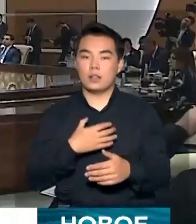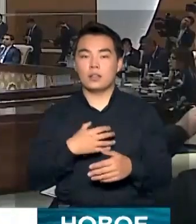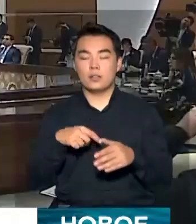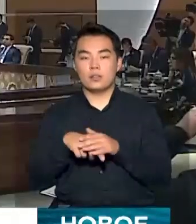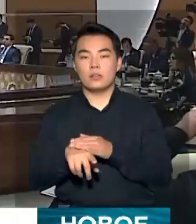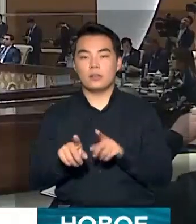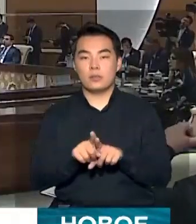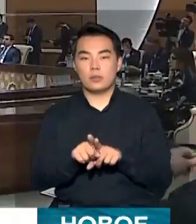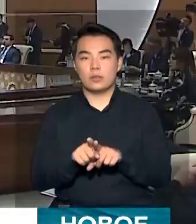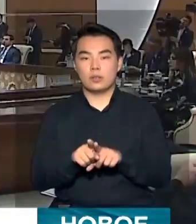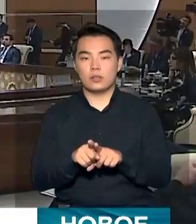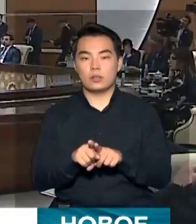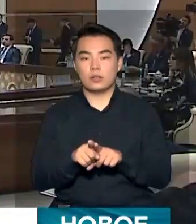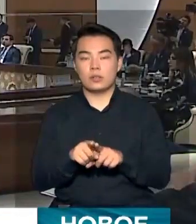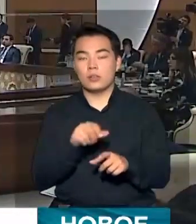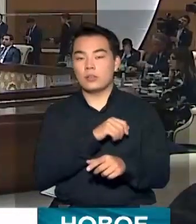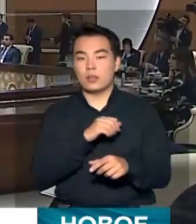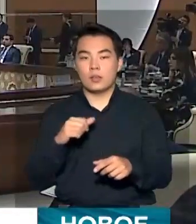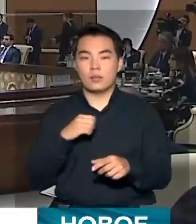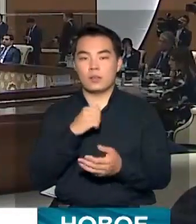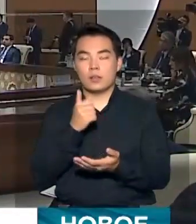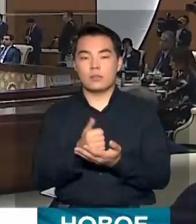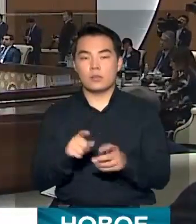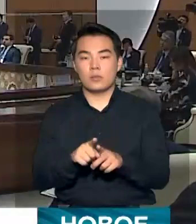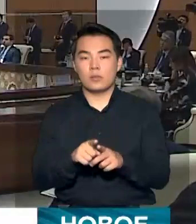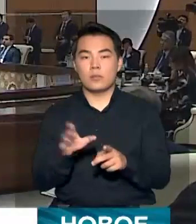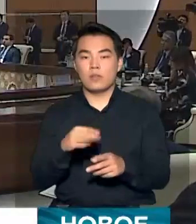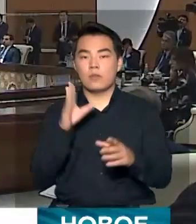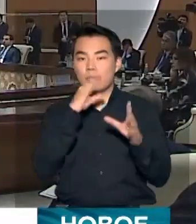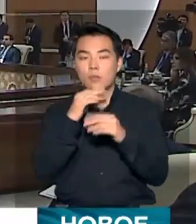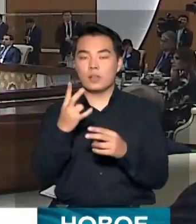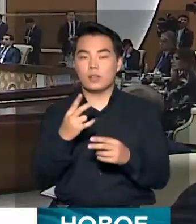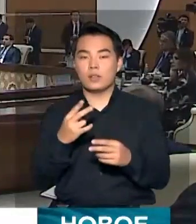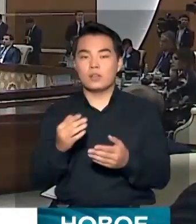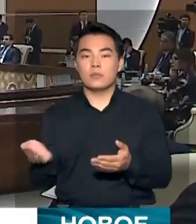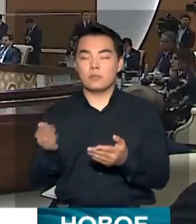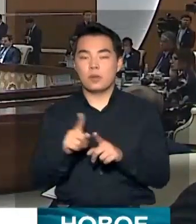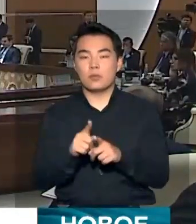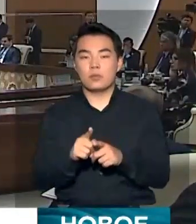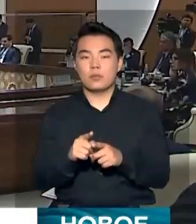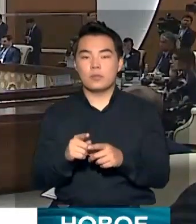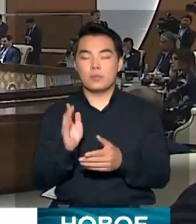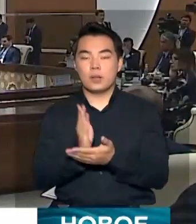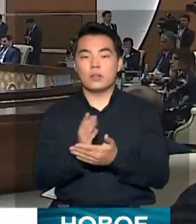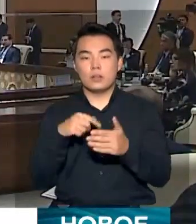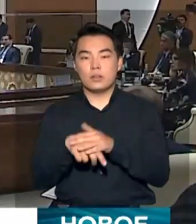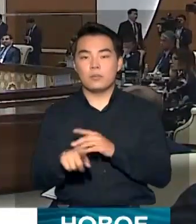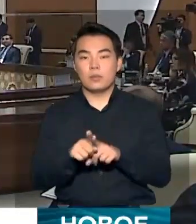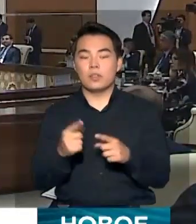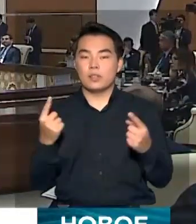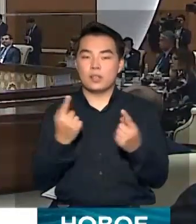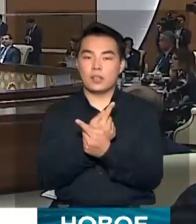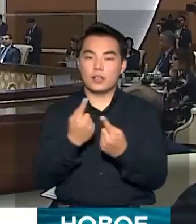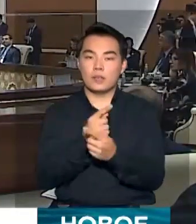Бұл ретте сіздерді осы бағдарды барынша пайдалануға шақырамын. Транзиттік және